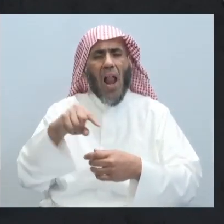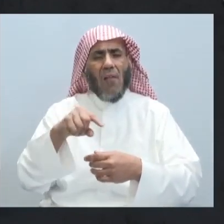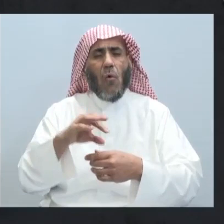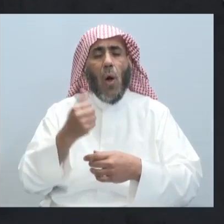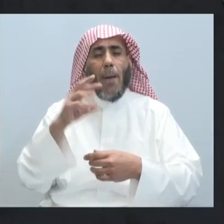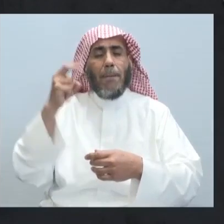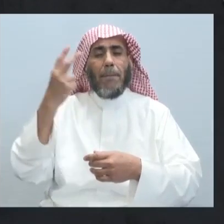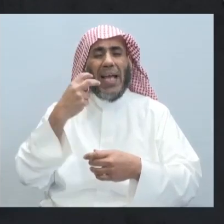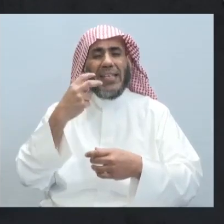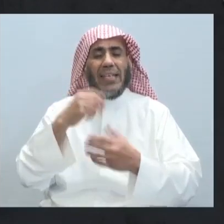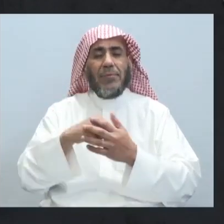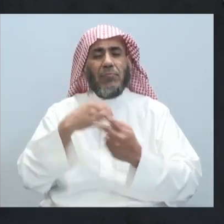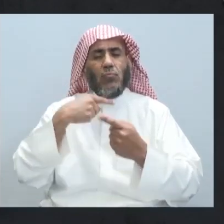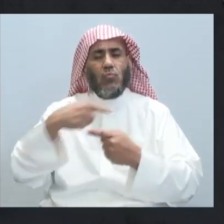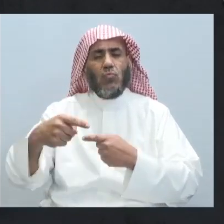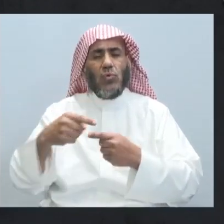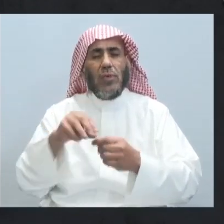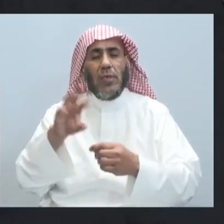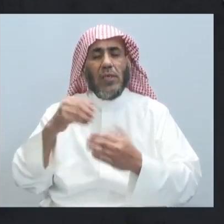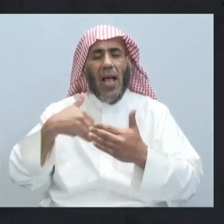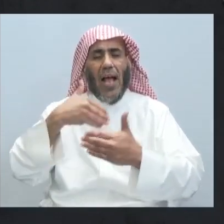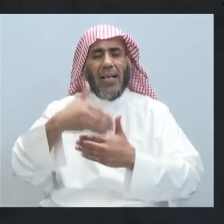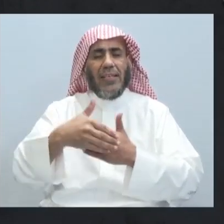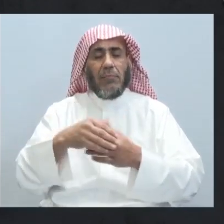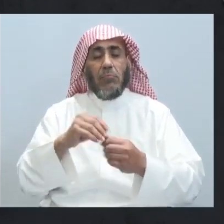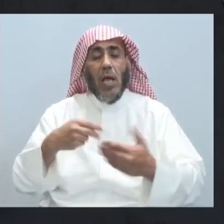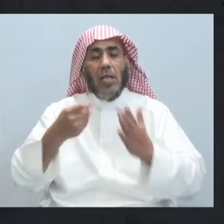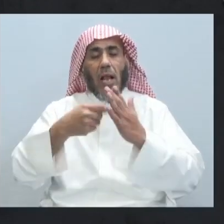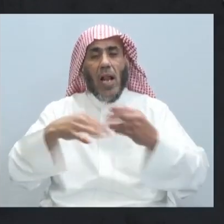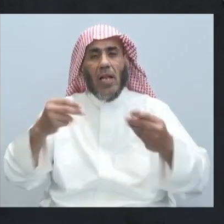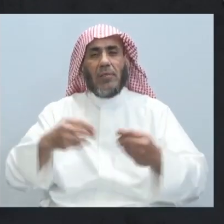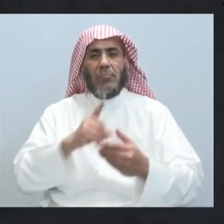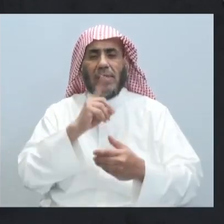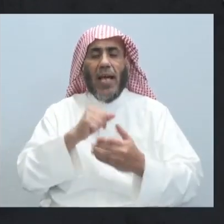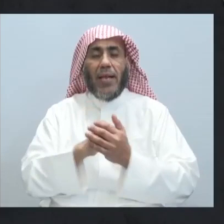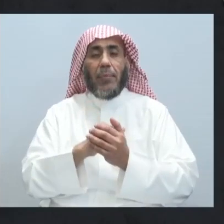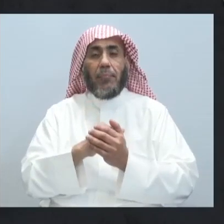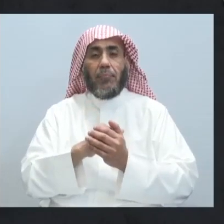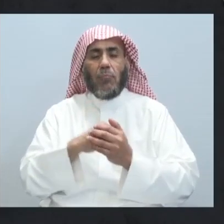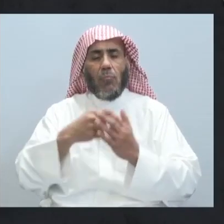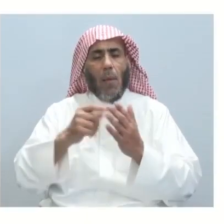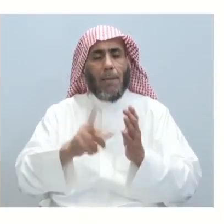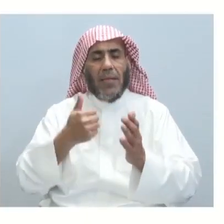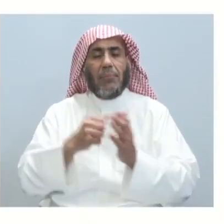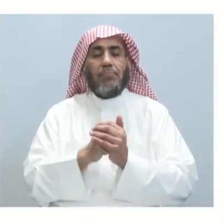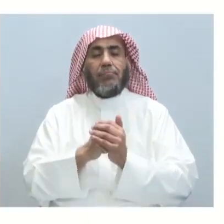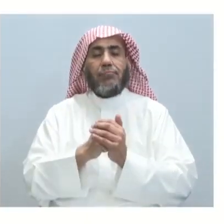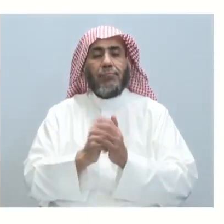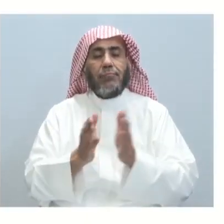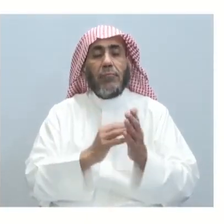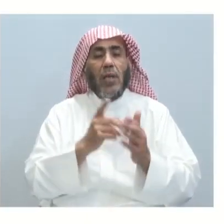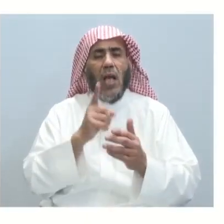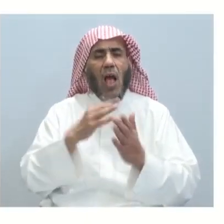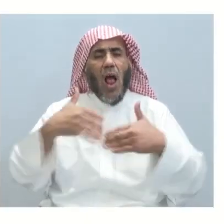الحديث او ما يسمى بالبدايه الادب الحديث بدايه اد الحديث والتاريخ اللي الذي قد بدا منه هنا الادب